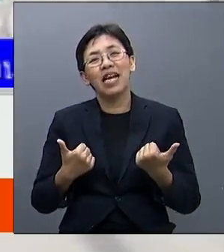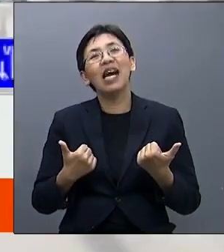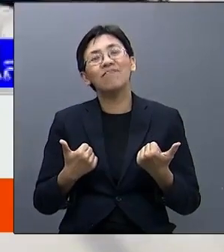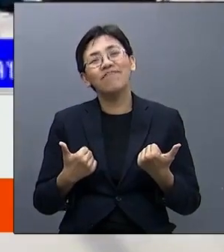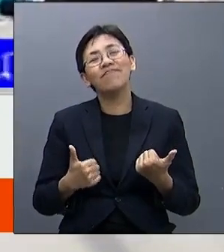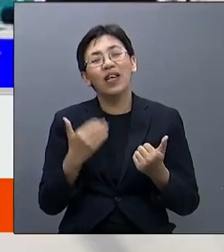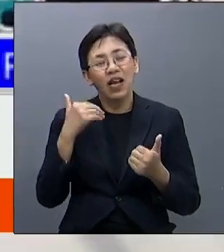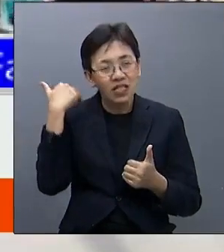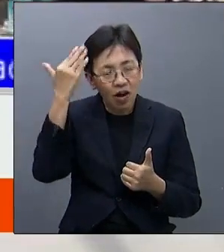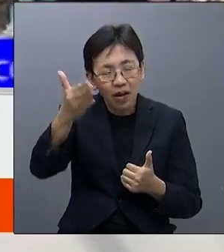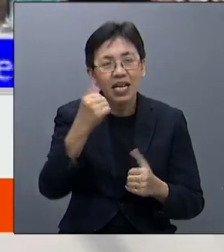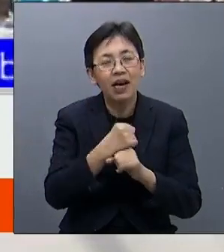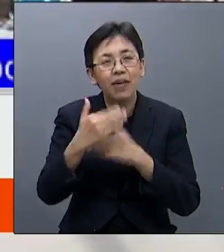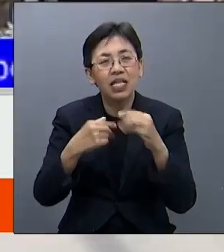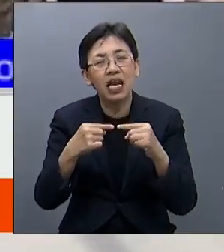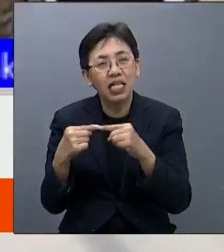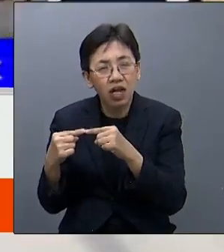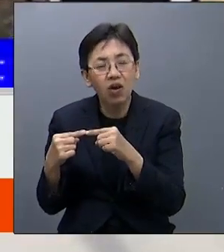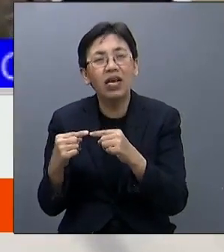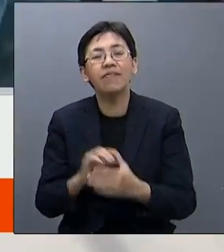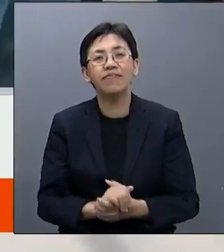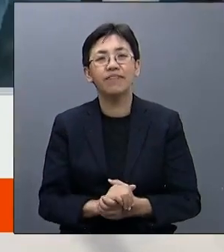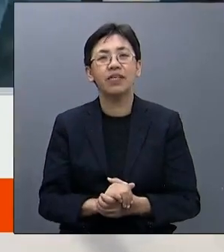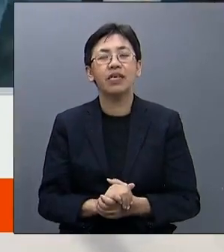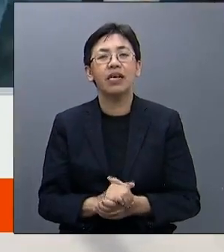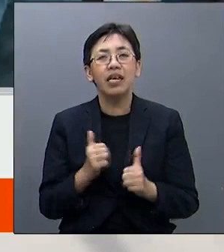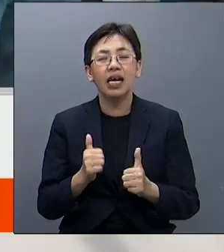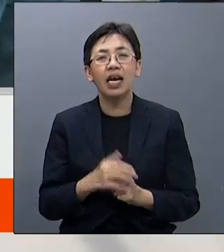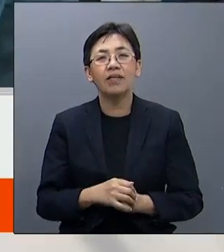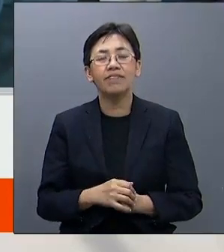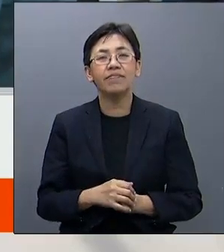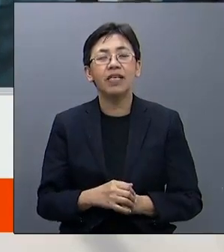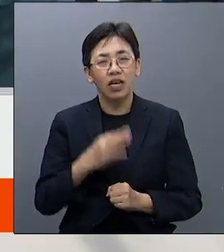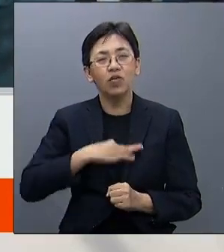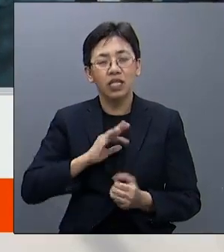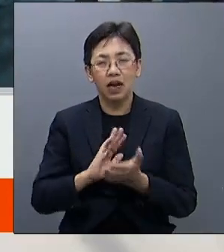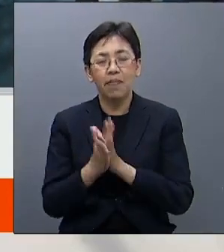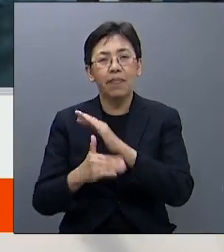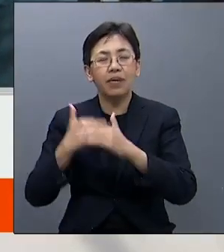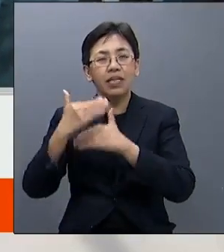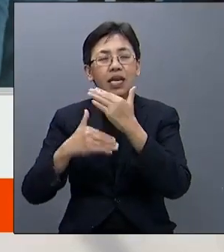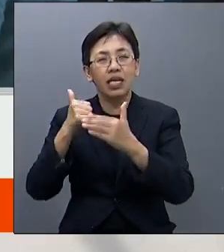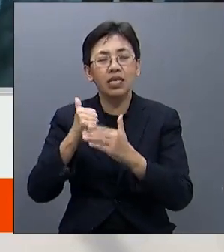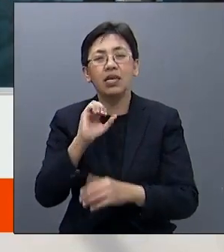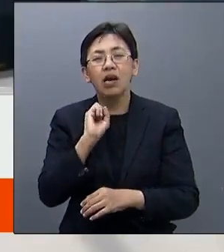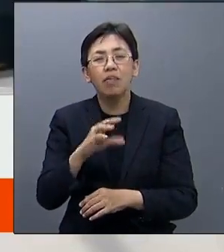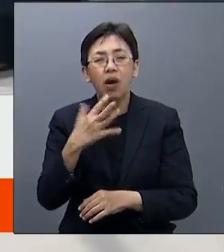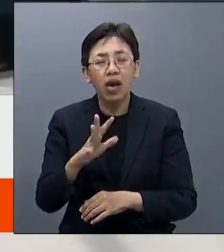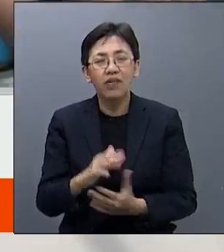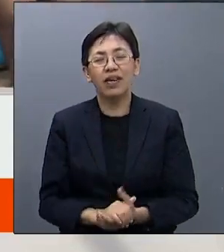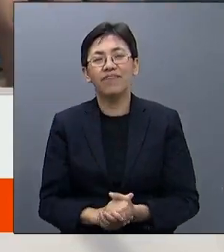ลังจะไปต่อในส่วนของเซ็นเตอร์อื่นด้วยครับ ได้ครับ ทิศทางไปในทางที่ดีขึ้นครับแล้วก็อย่างที่บอกครับจับคน